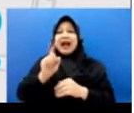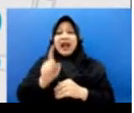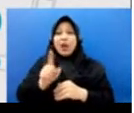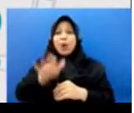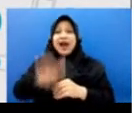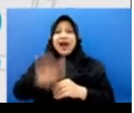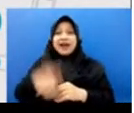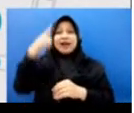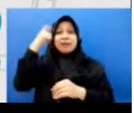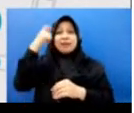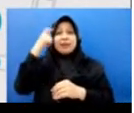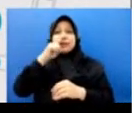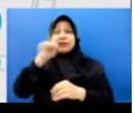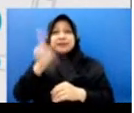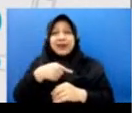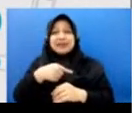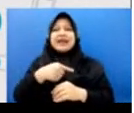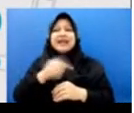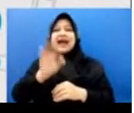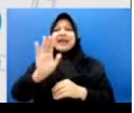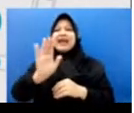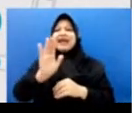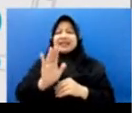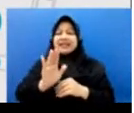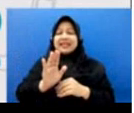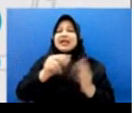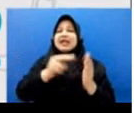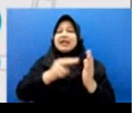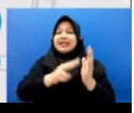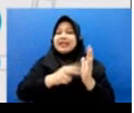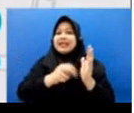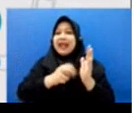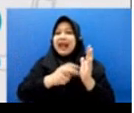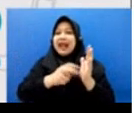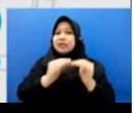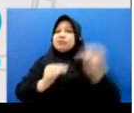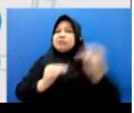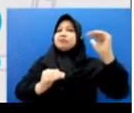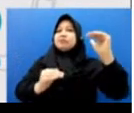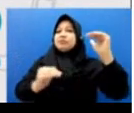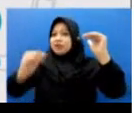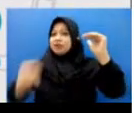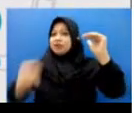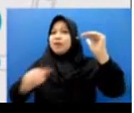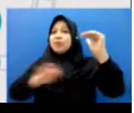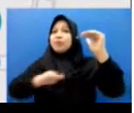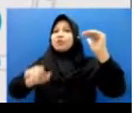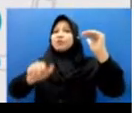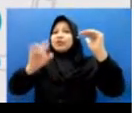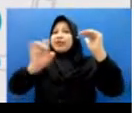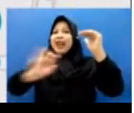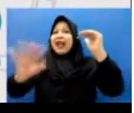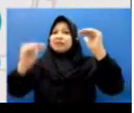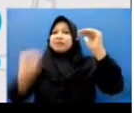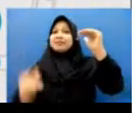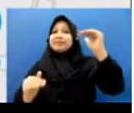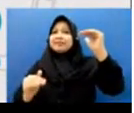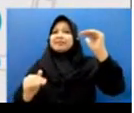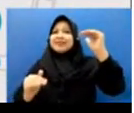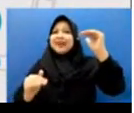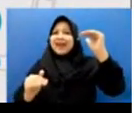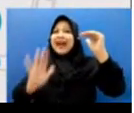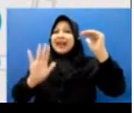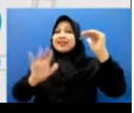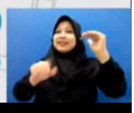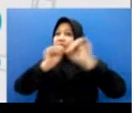yang cenderung ekstrim dan jomplang di antara murid-murid yang lain. Nah, Ibu bisa bilang kepada murid-murid yang lain bahwa ini